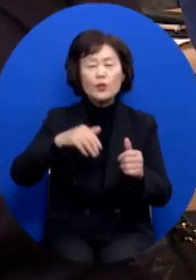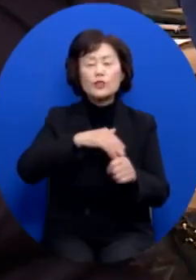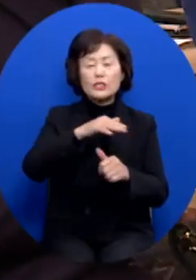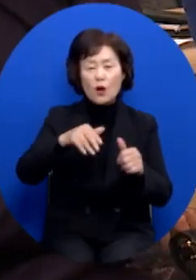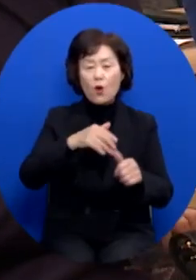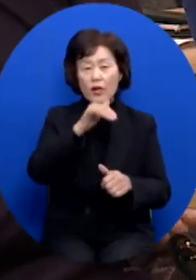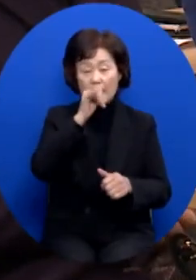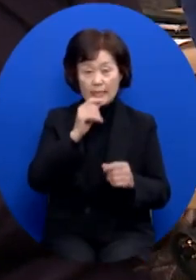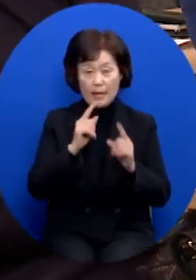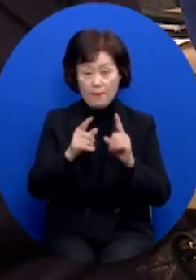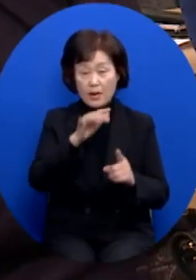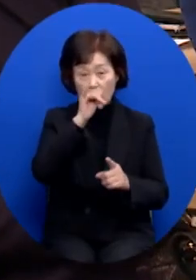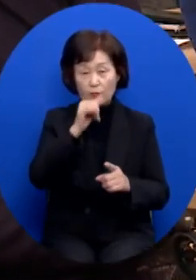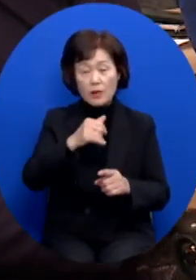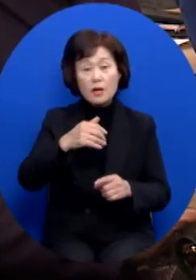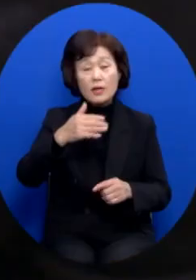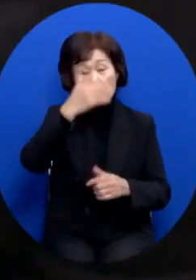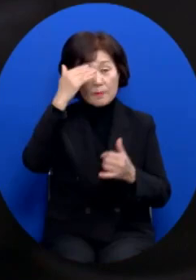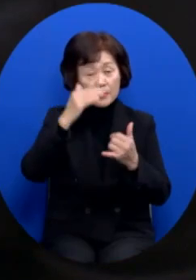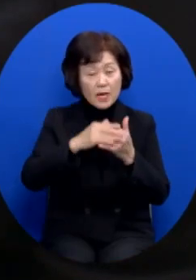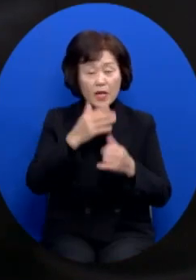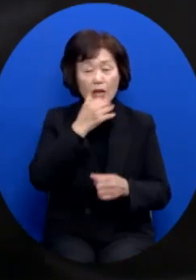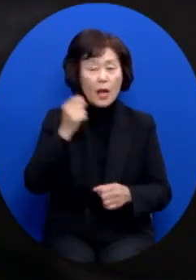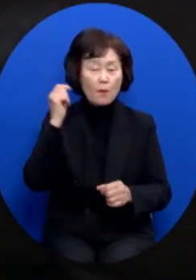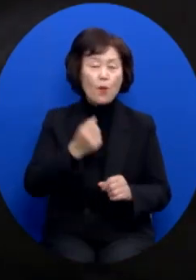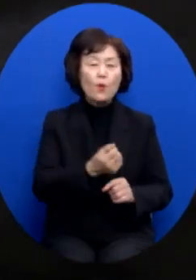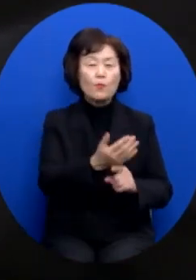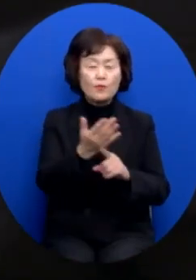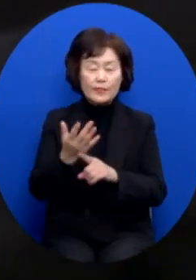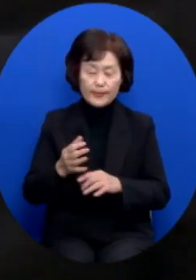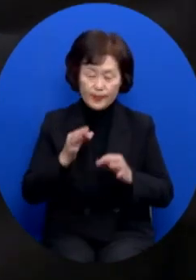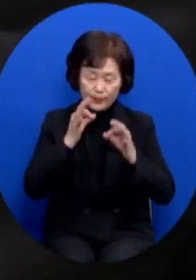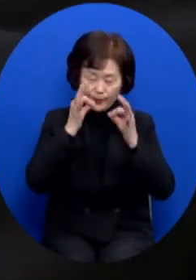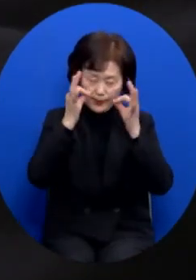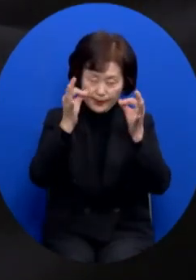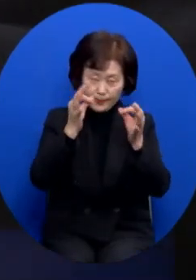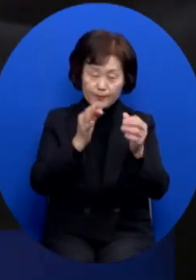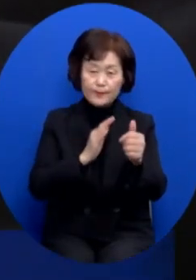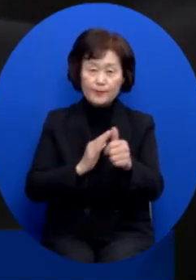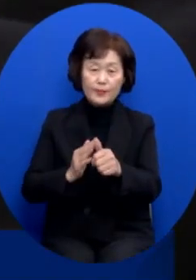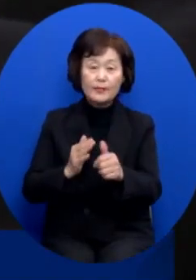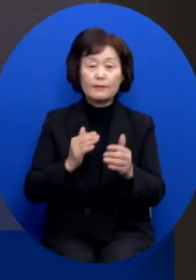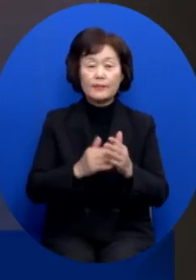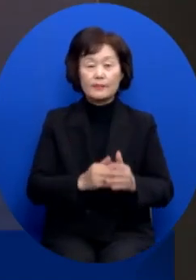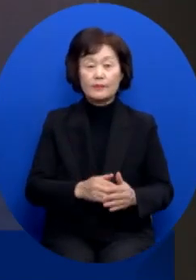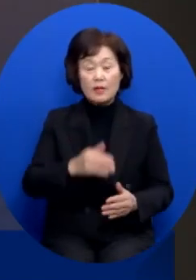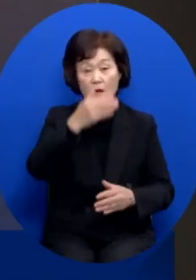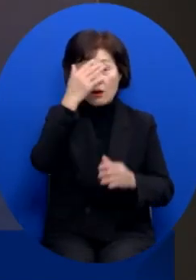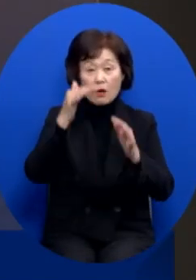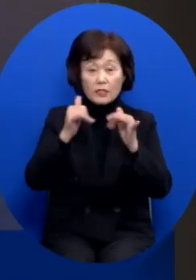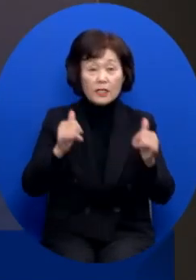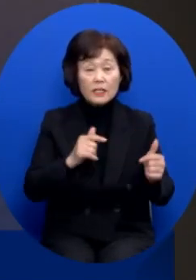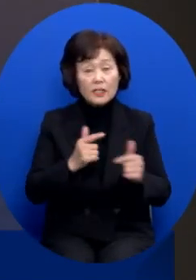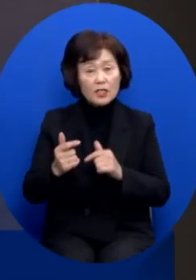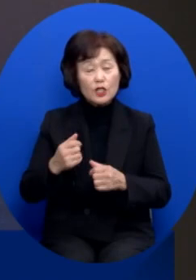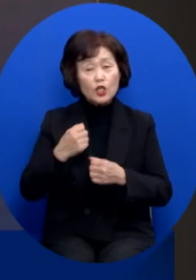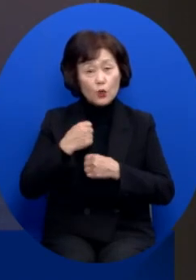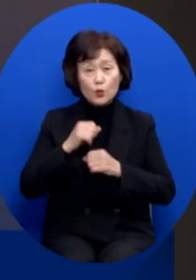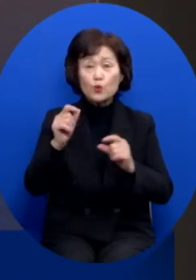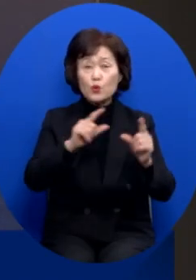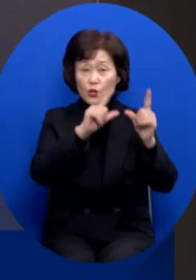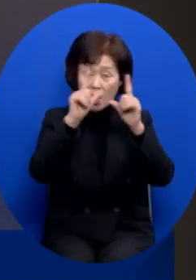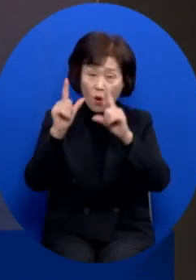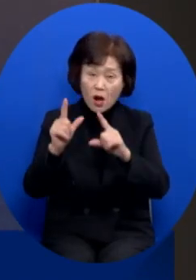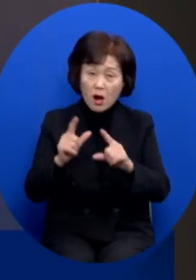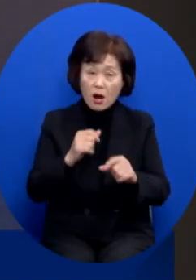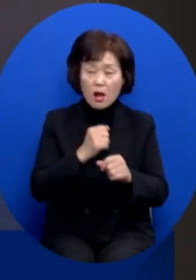사역자로 세워져 다음 세대 복음 전파에 힘써주길 바란다고 전했습니다. 우리 청년들이 군생활을 해야 되는 그런